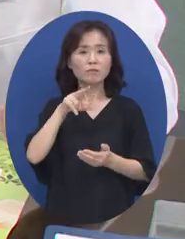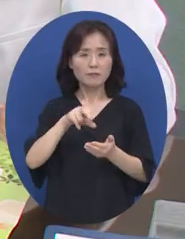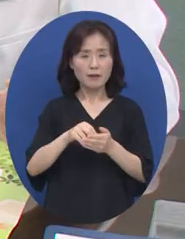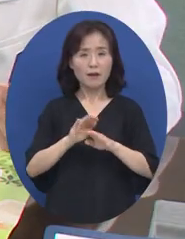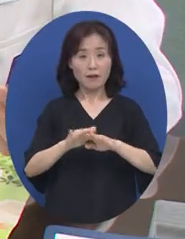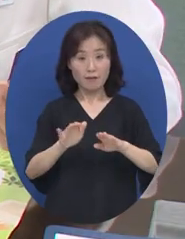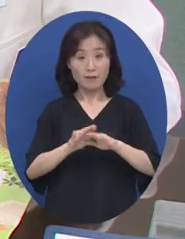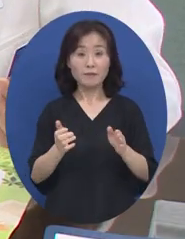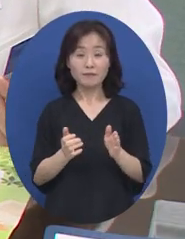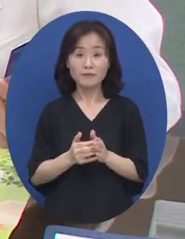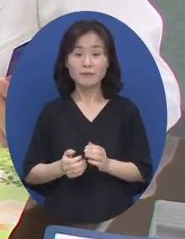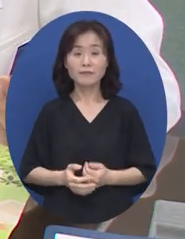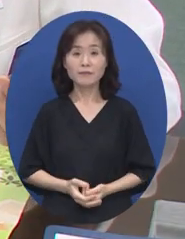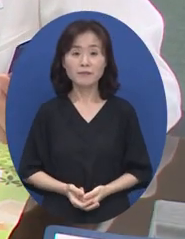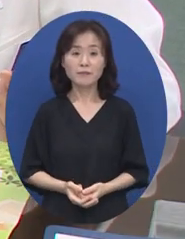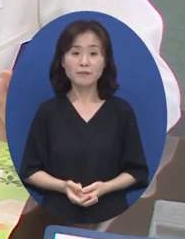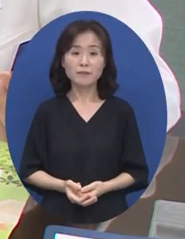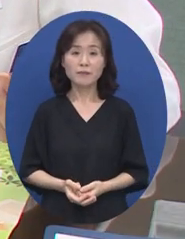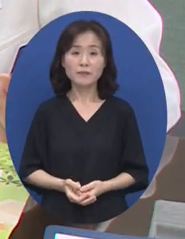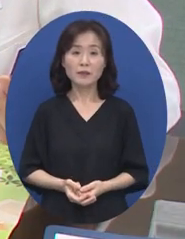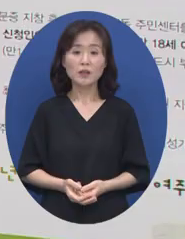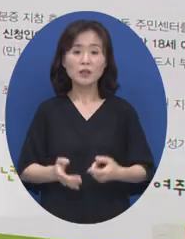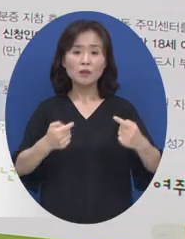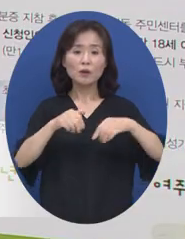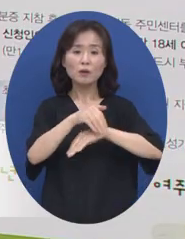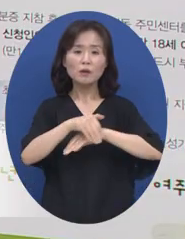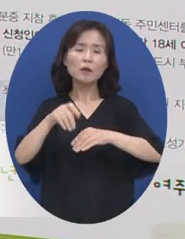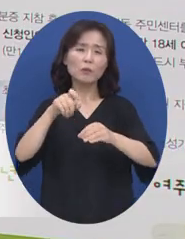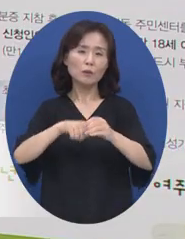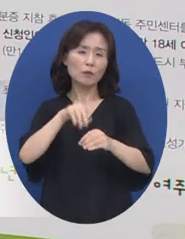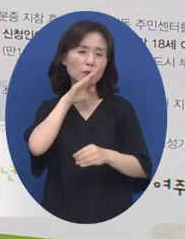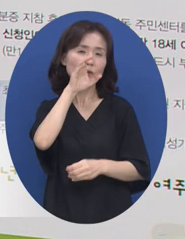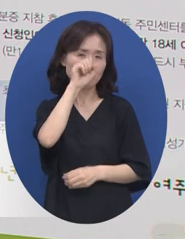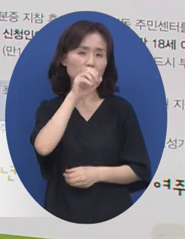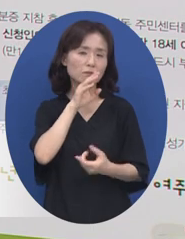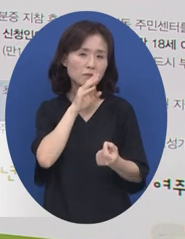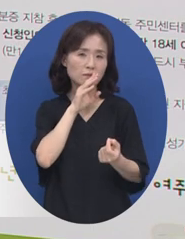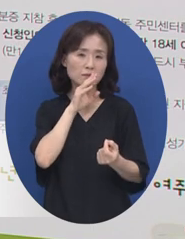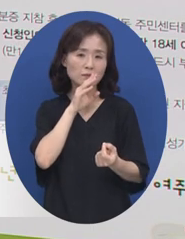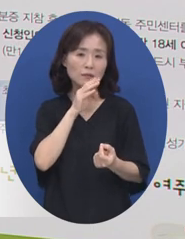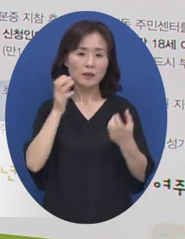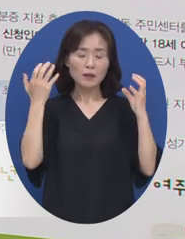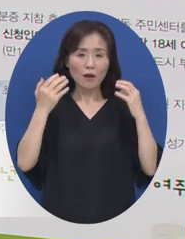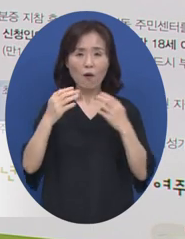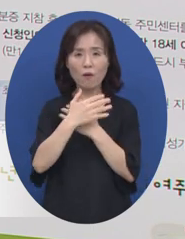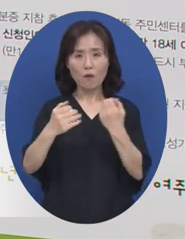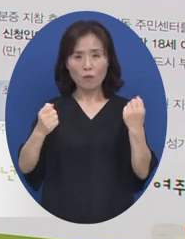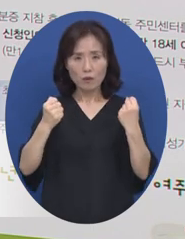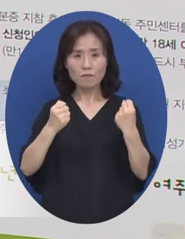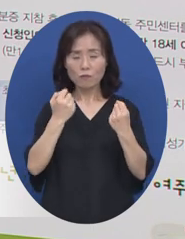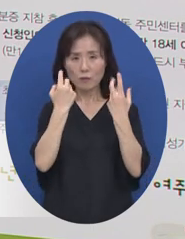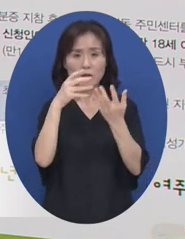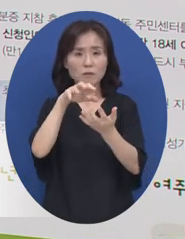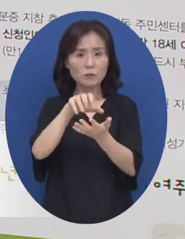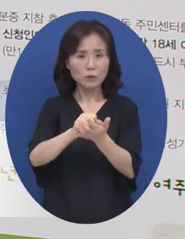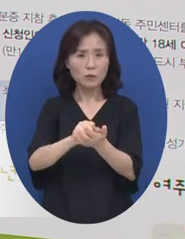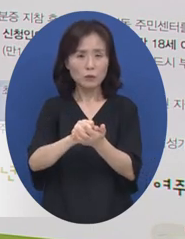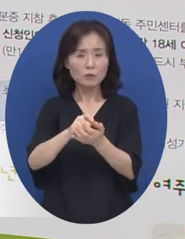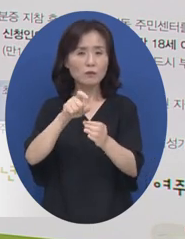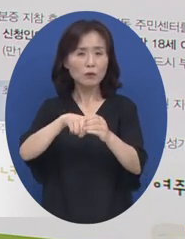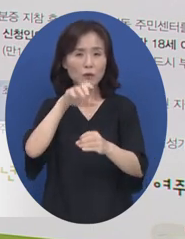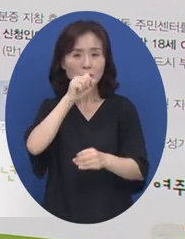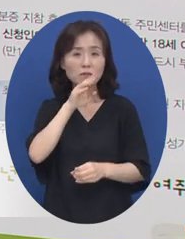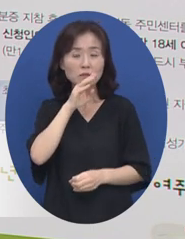이 문제점을 해결했습니다. 정책의 취지는 참 좋고 아이들의 건강권 확보라는 그런